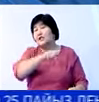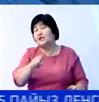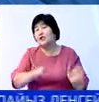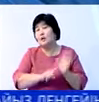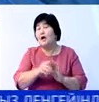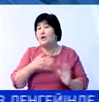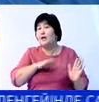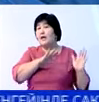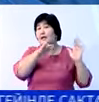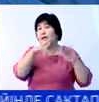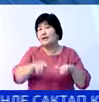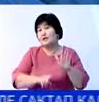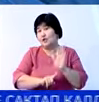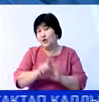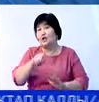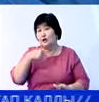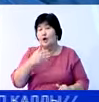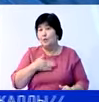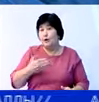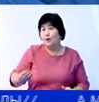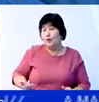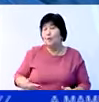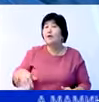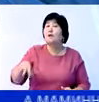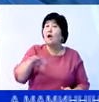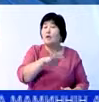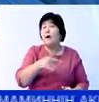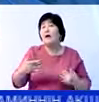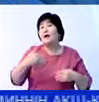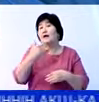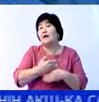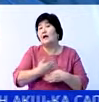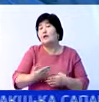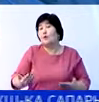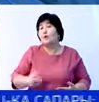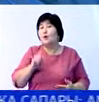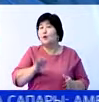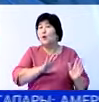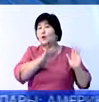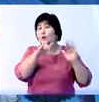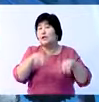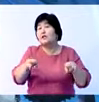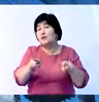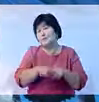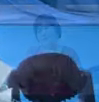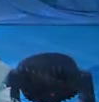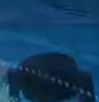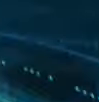мен теңіз келді деп айталам. Өйткені менің өмірімнің барлығы, театрдағы өмірімнің бары сол теңізбен бірге тілдесті.